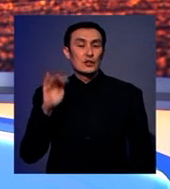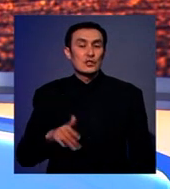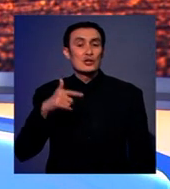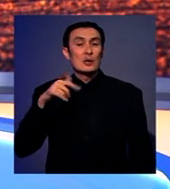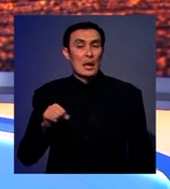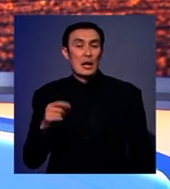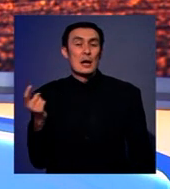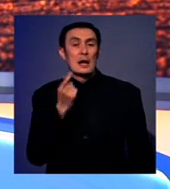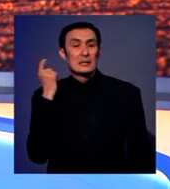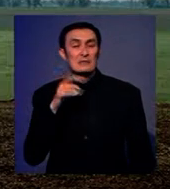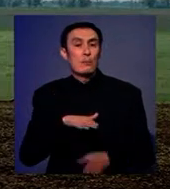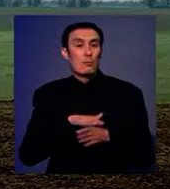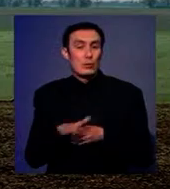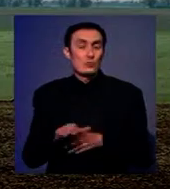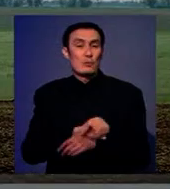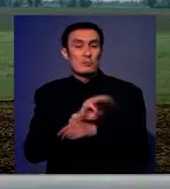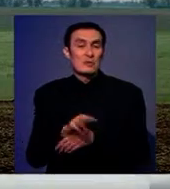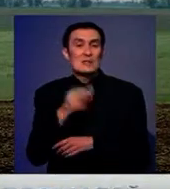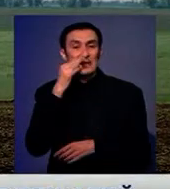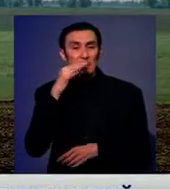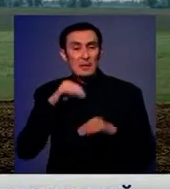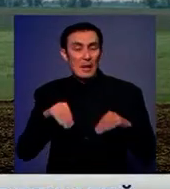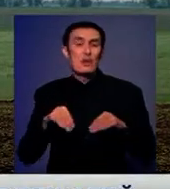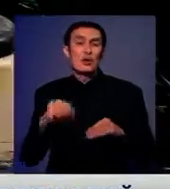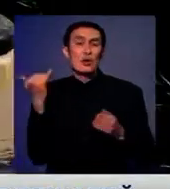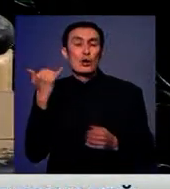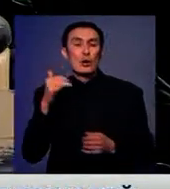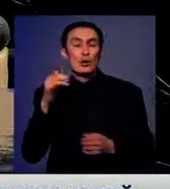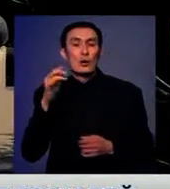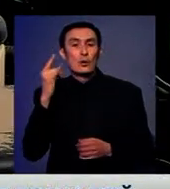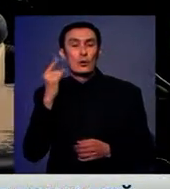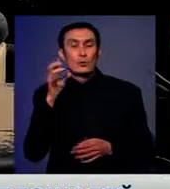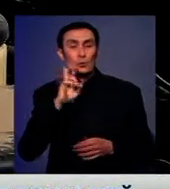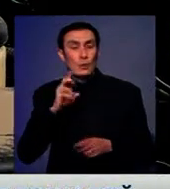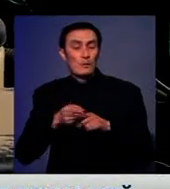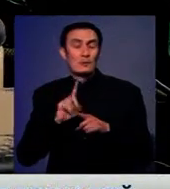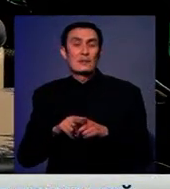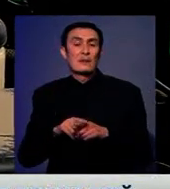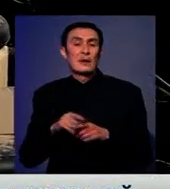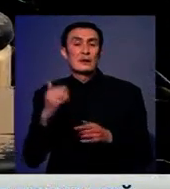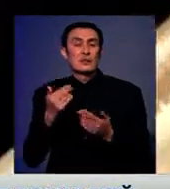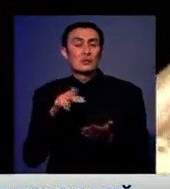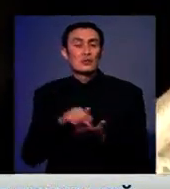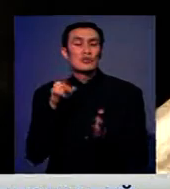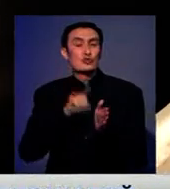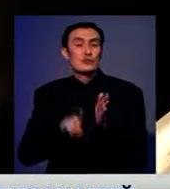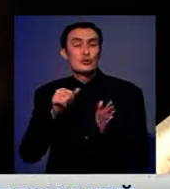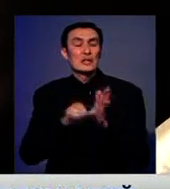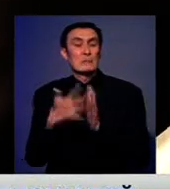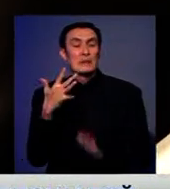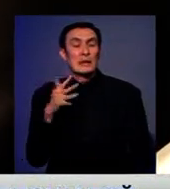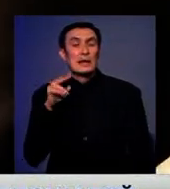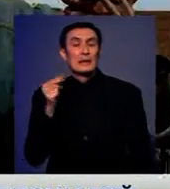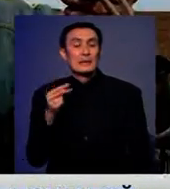тысячи гектаров. Хозяйство полностью обеспечено семенами и топливом. Солярка, причем в регионе одна из самых дешевых, 165 тенге за